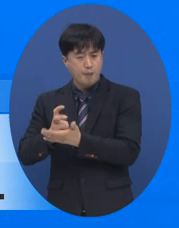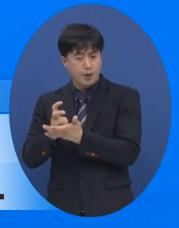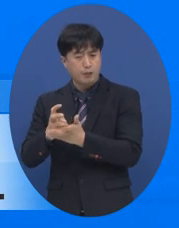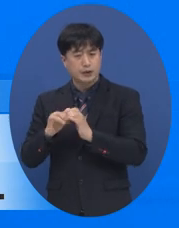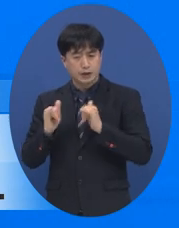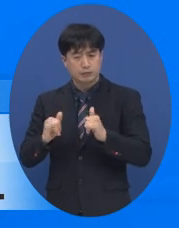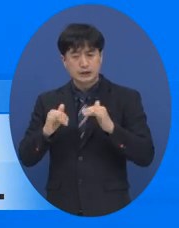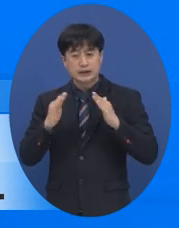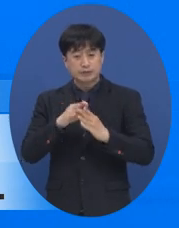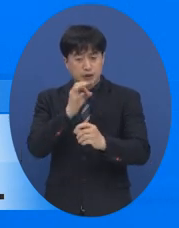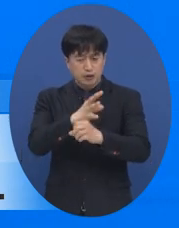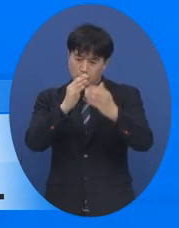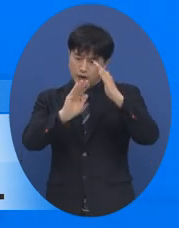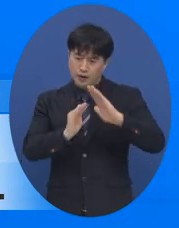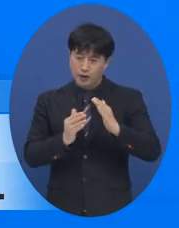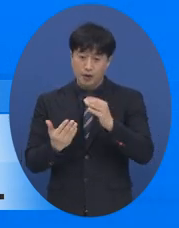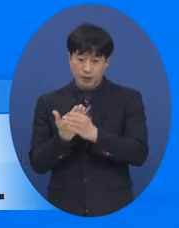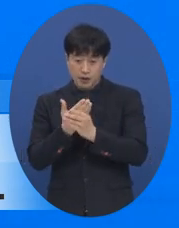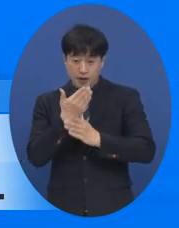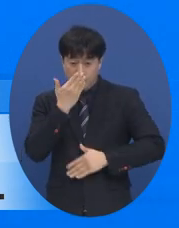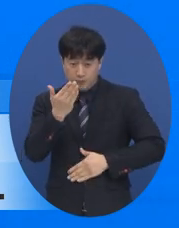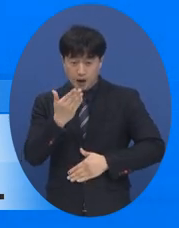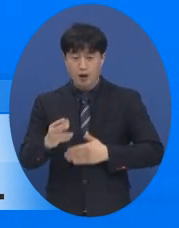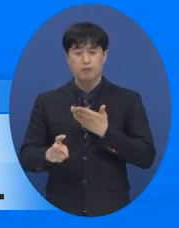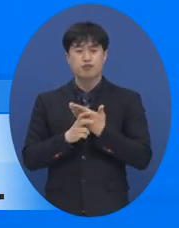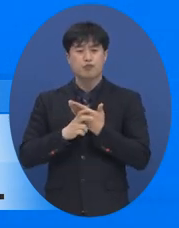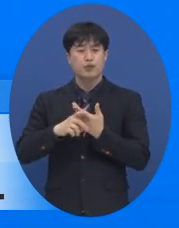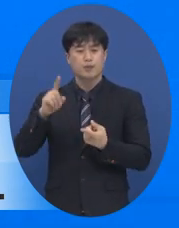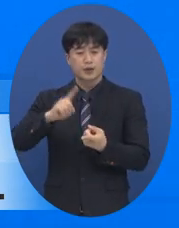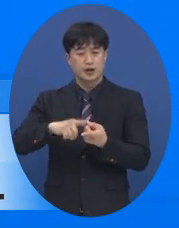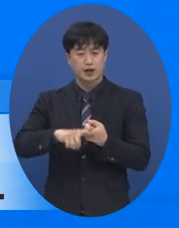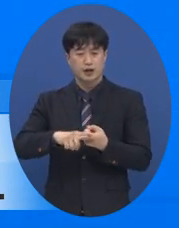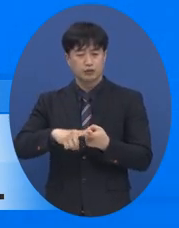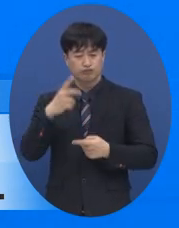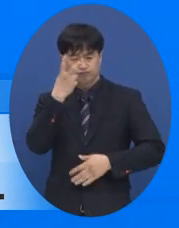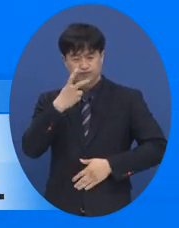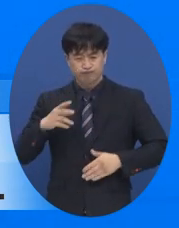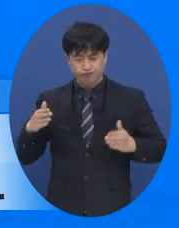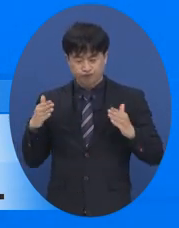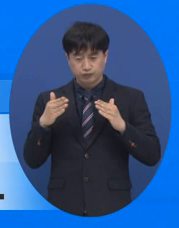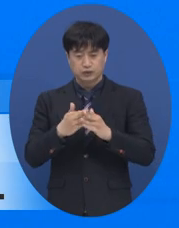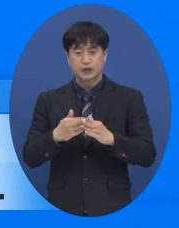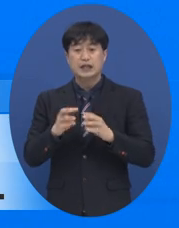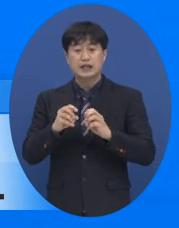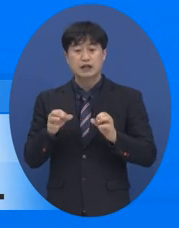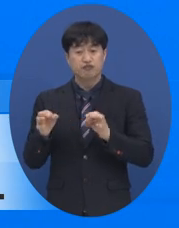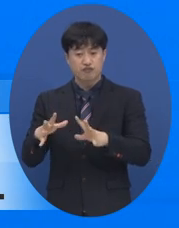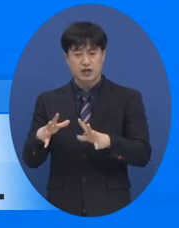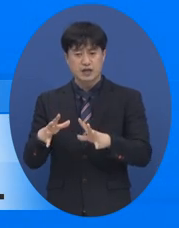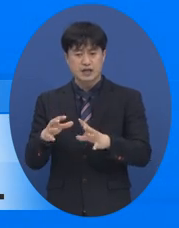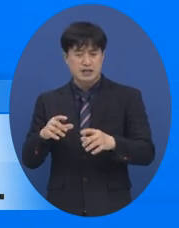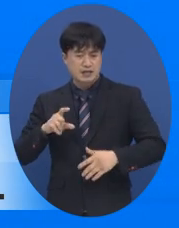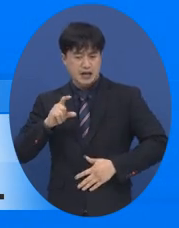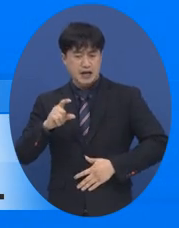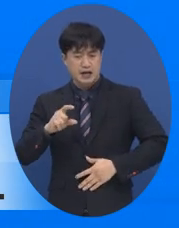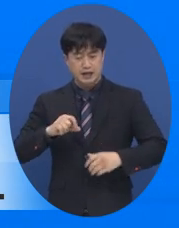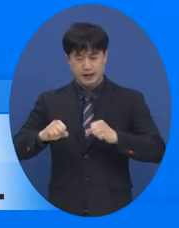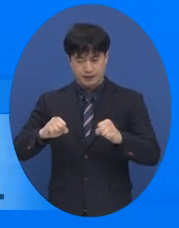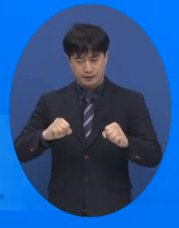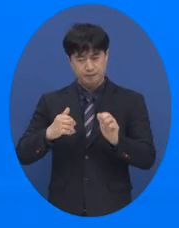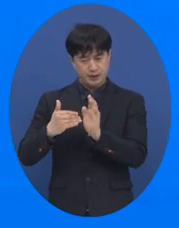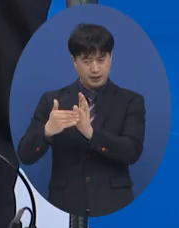법인의 주택 구입 과정에서 발생할 수 있는 위법 행위에 대한 수사를 집중해 부동산 투기를